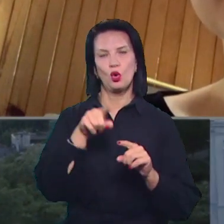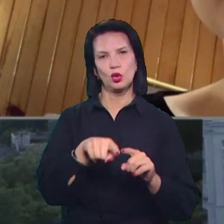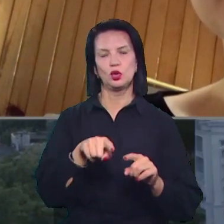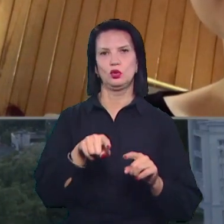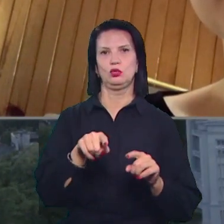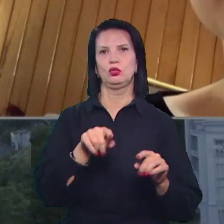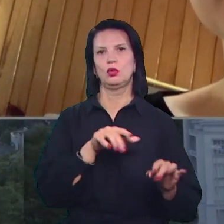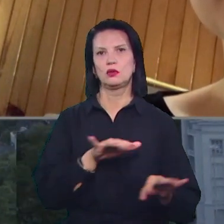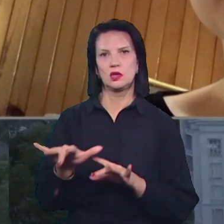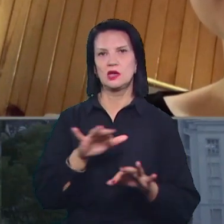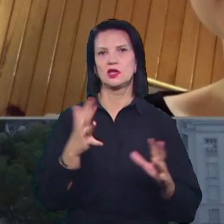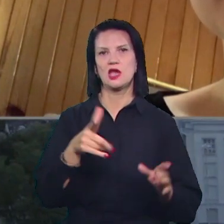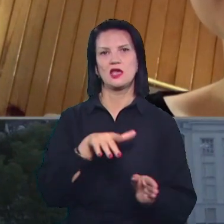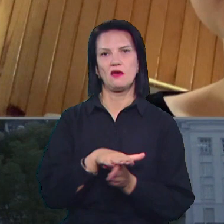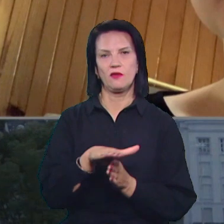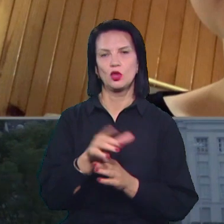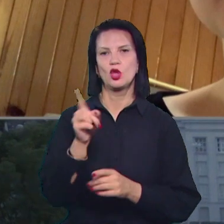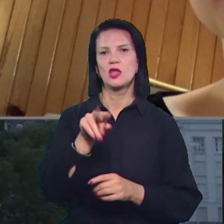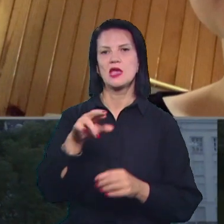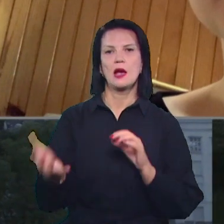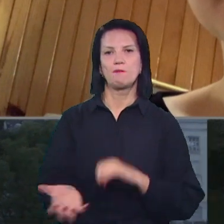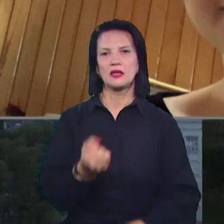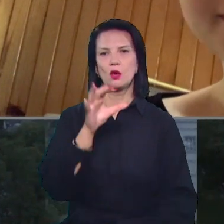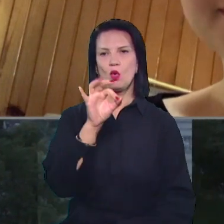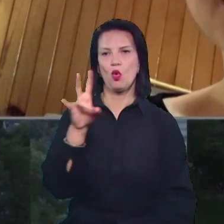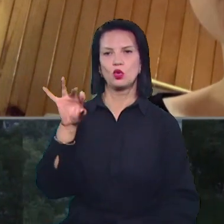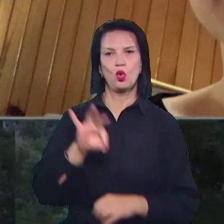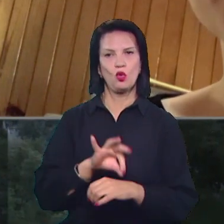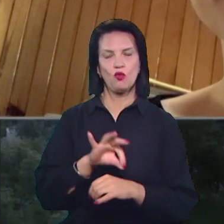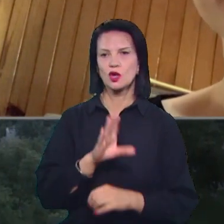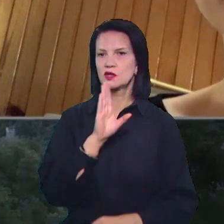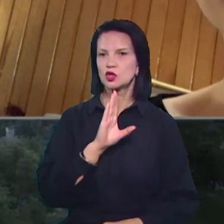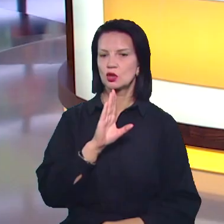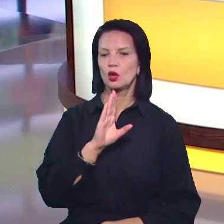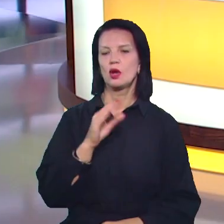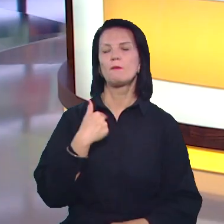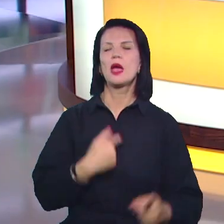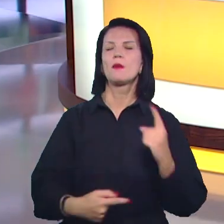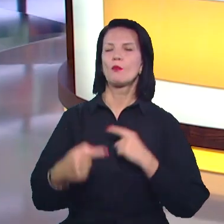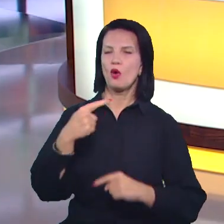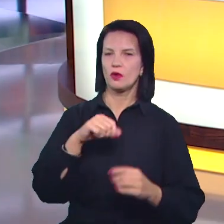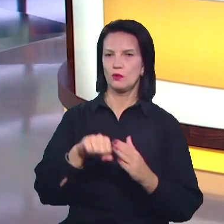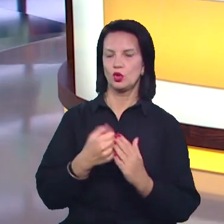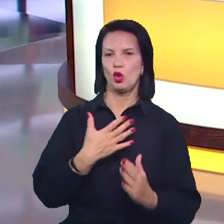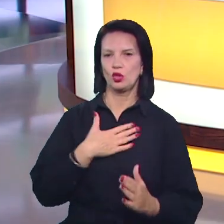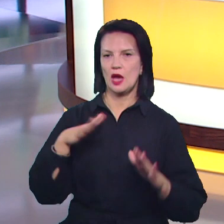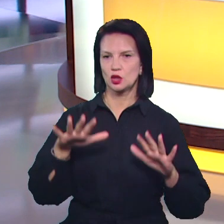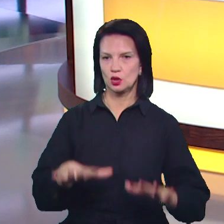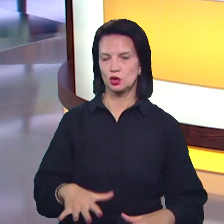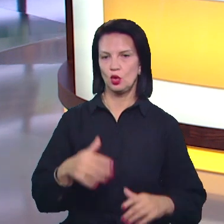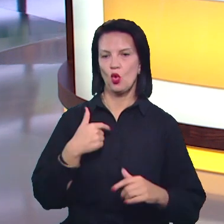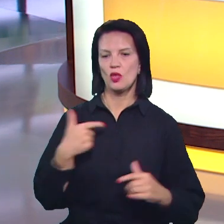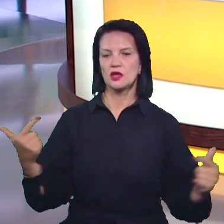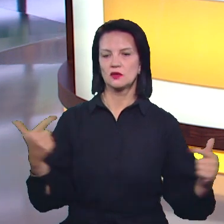і те, як підтримуєте онкохворих жінок. Дякуємо. Ну, ми повертаємося до нашої студії. У нас гостя Денис Помінчук, мамолог